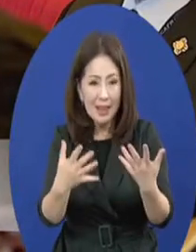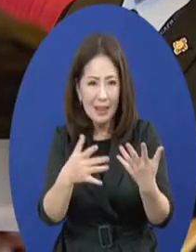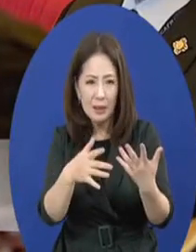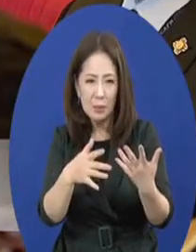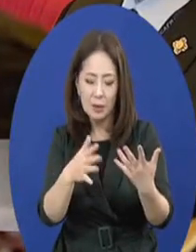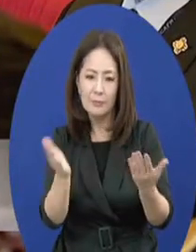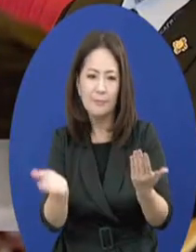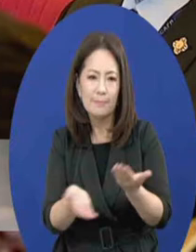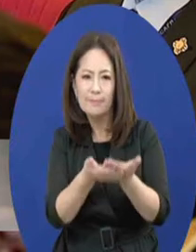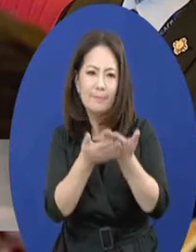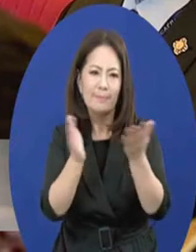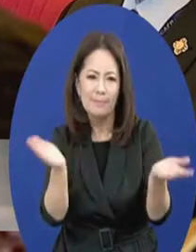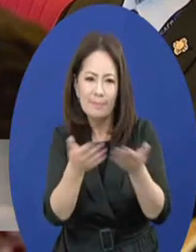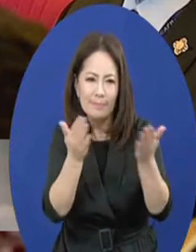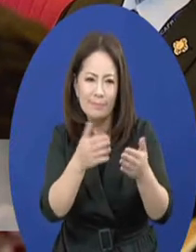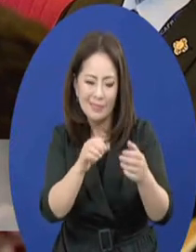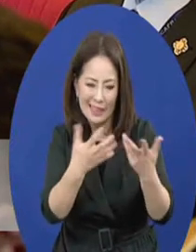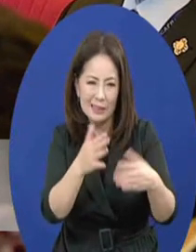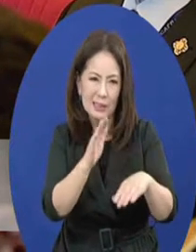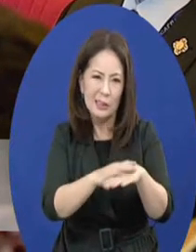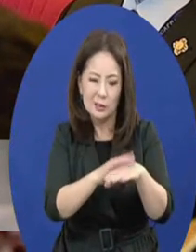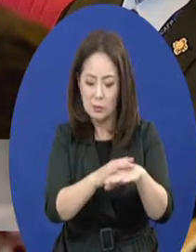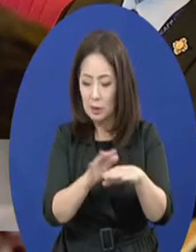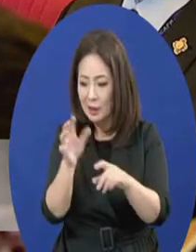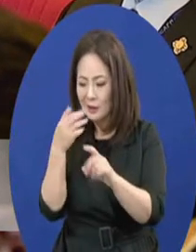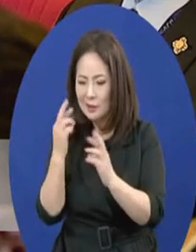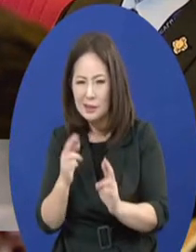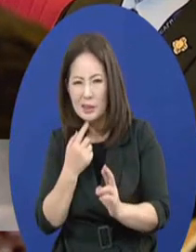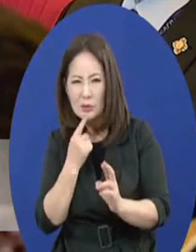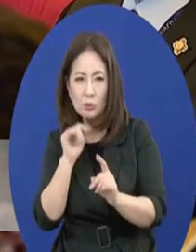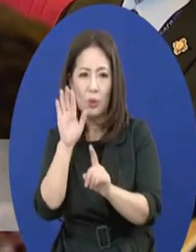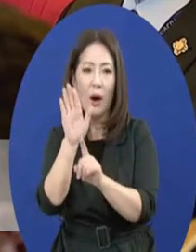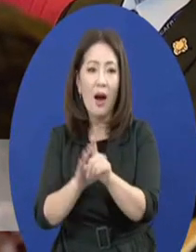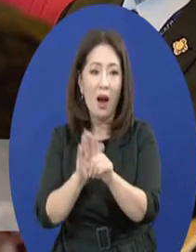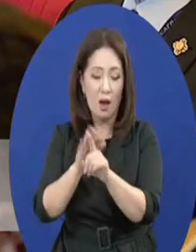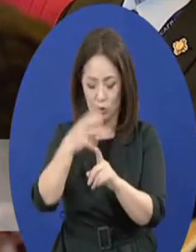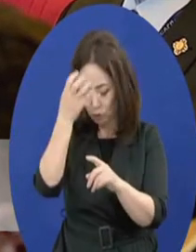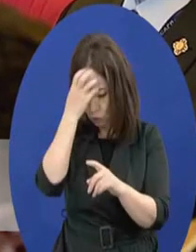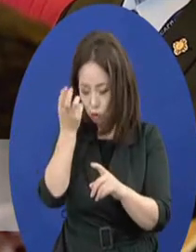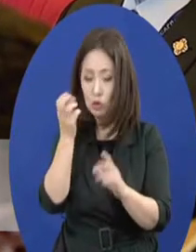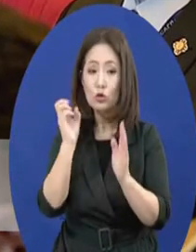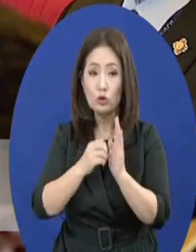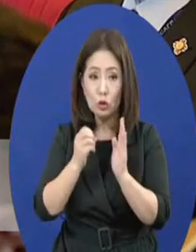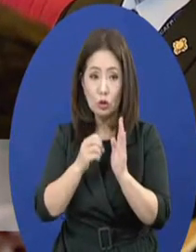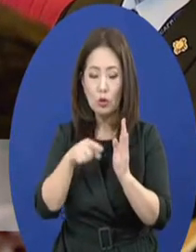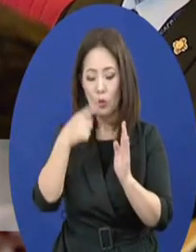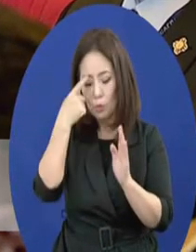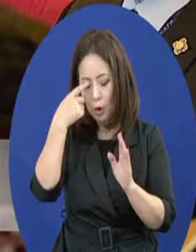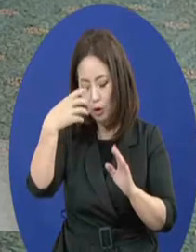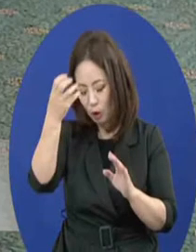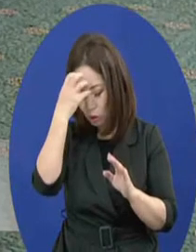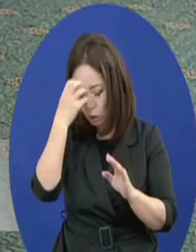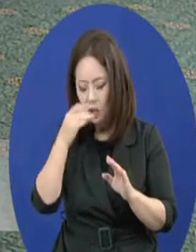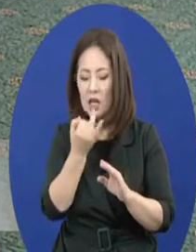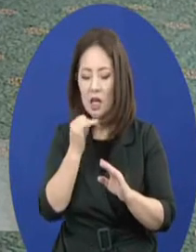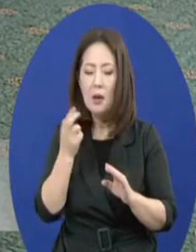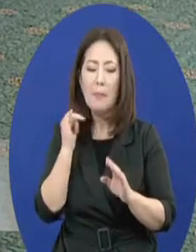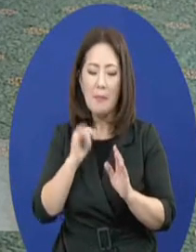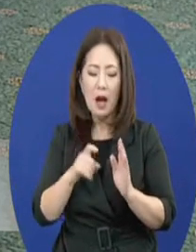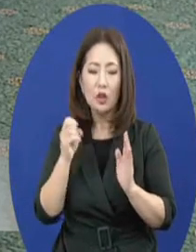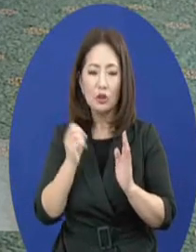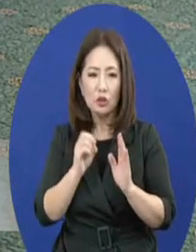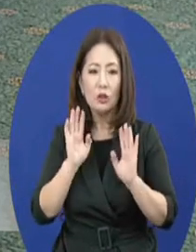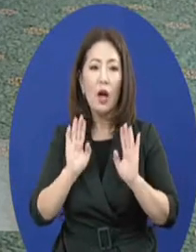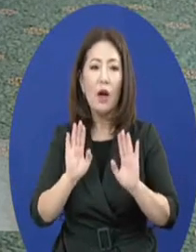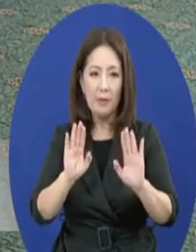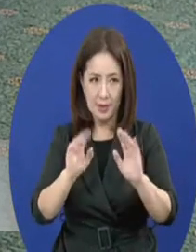засагладаг, ядарсныг нь хайрладаг төртөө байх ёстой. Энэ бол Монгол төр. Ийм төр байсан цаашид ч байх